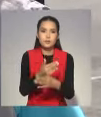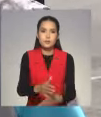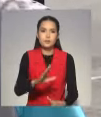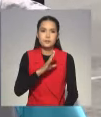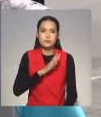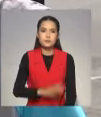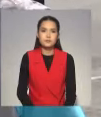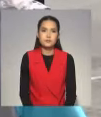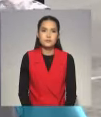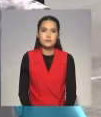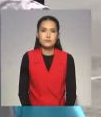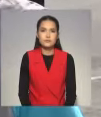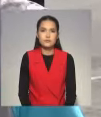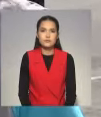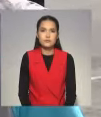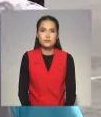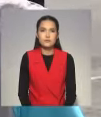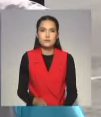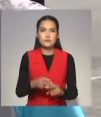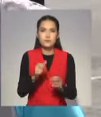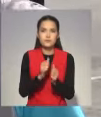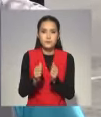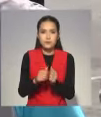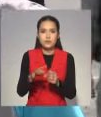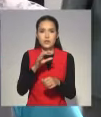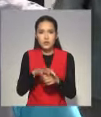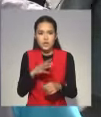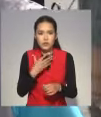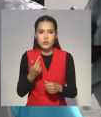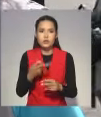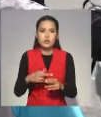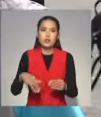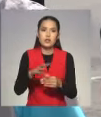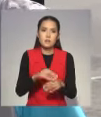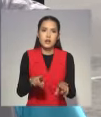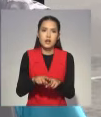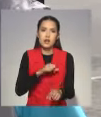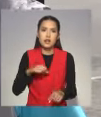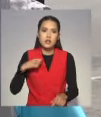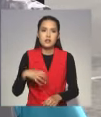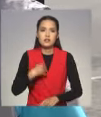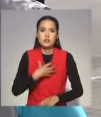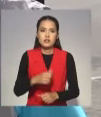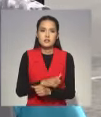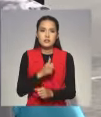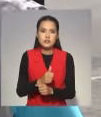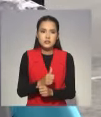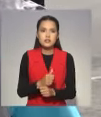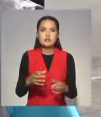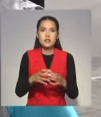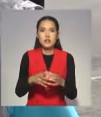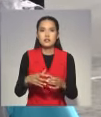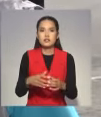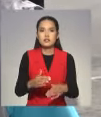Ешкі партияластардан алыс қалған жоқ, бәрі қолдауда. Сондықтан ең басты біздің жерлестерімізге